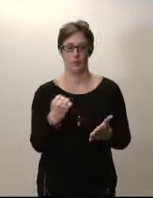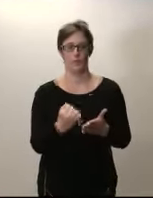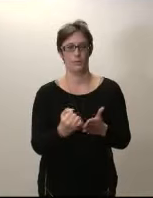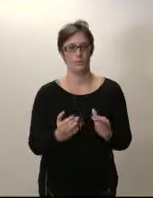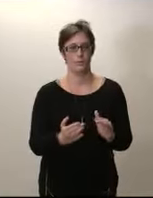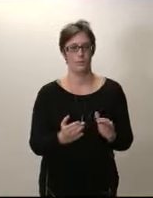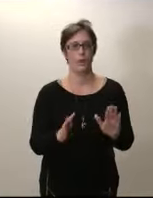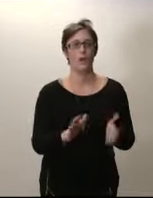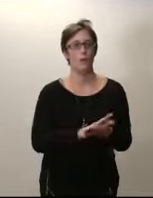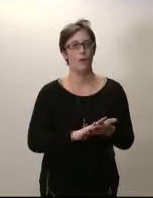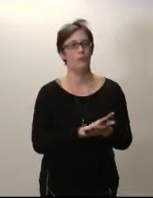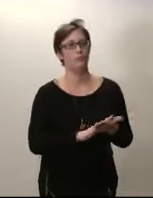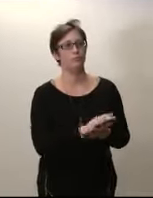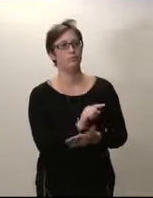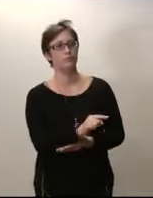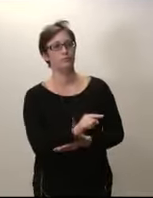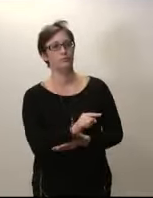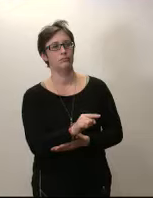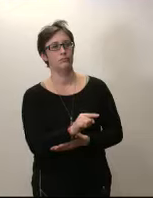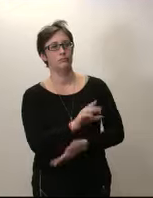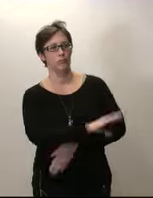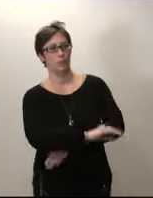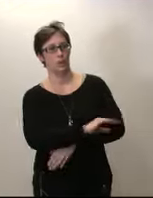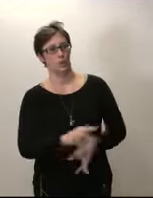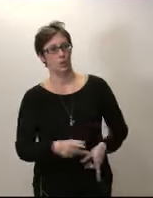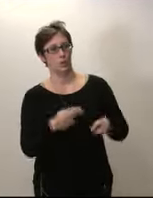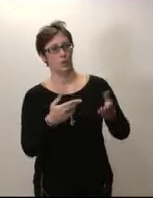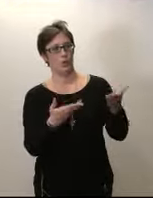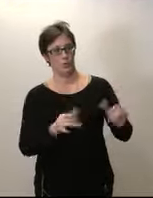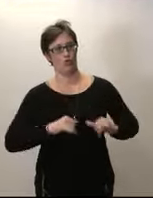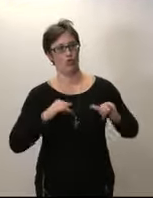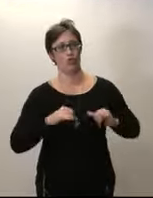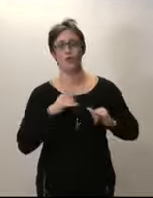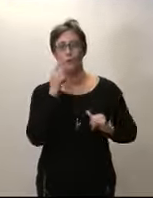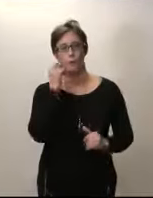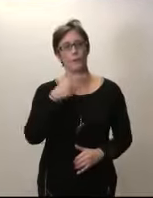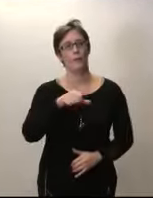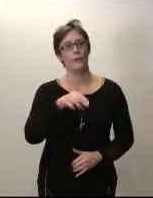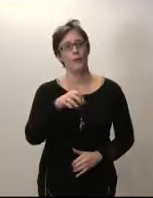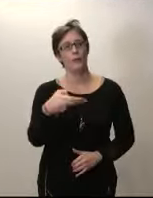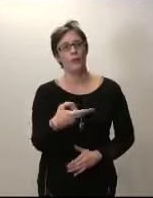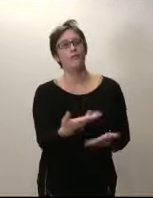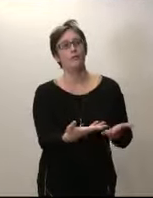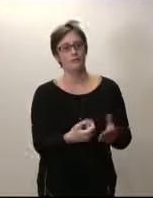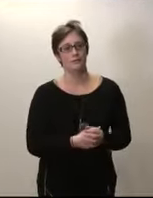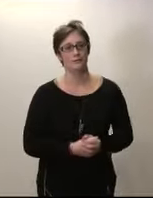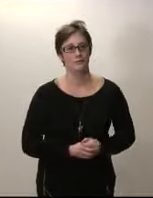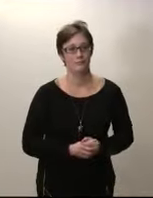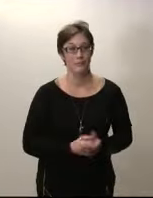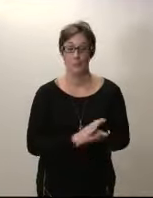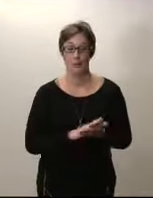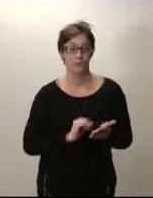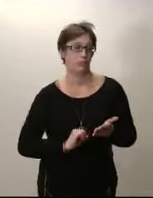Oh pardon, secrétaire de séance. Le plus jeune, Jean-François Patin. Et moi, c'est parti dans la...